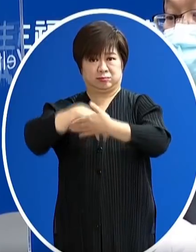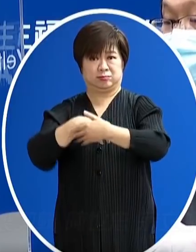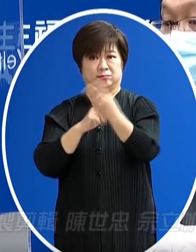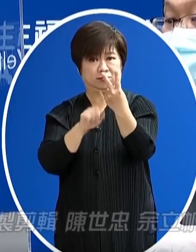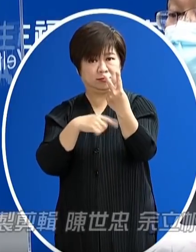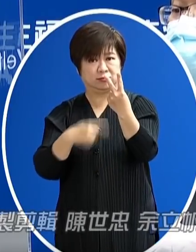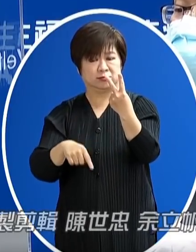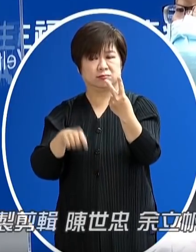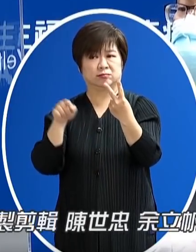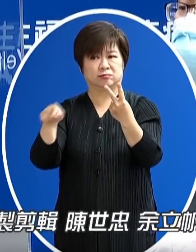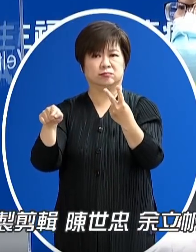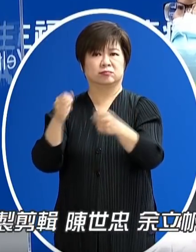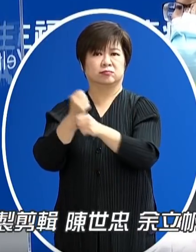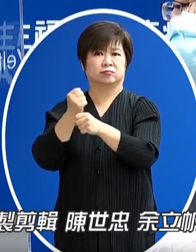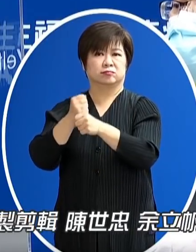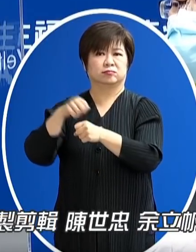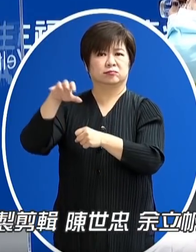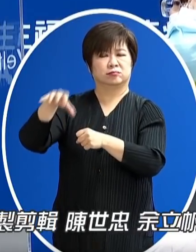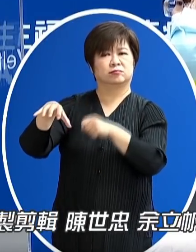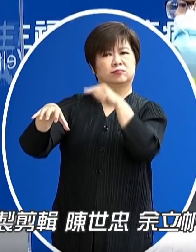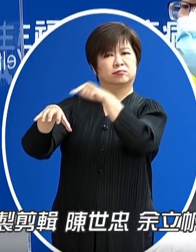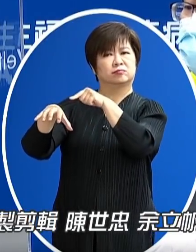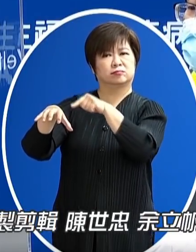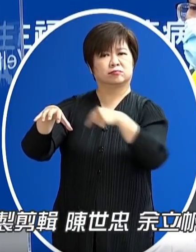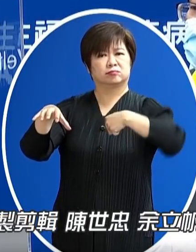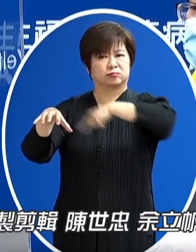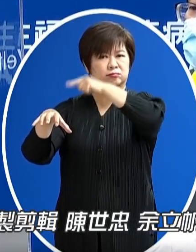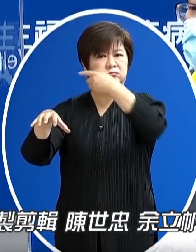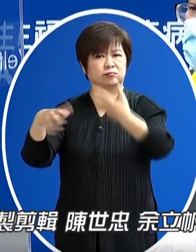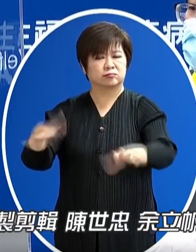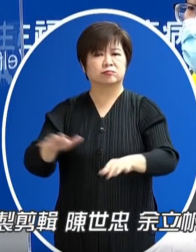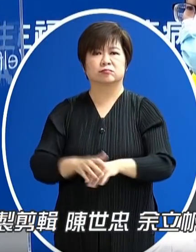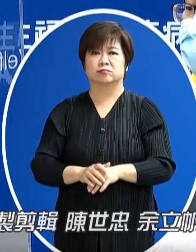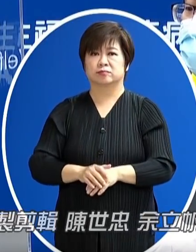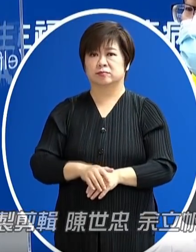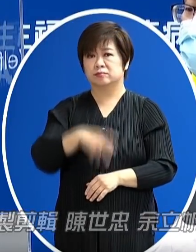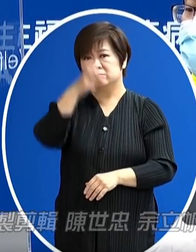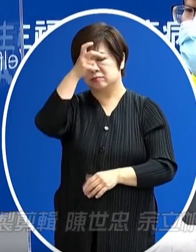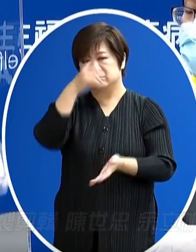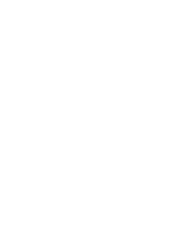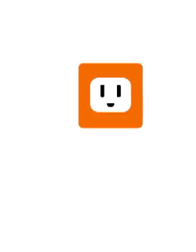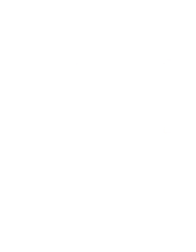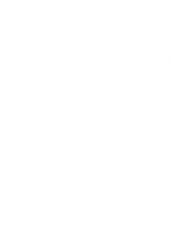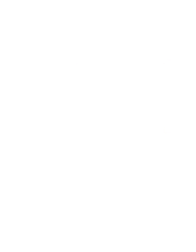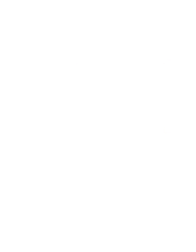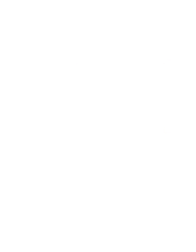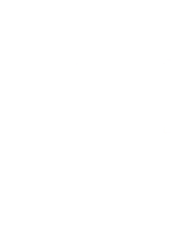在我们的场所里面的，所以警察相关的人员到现在是有20例。